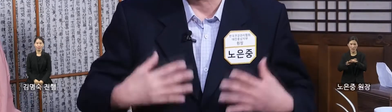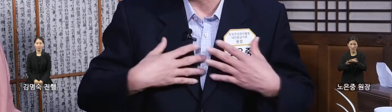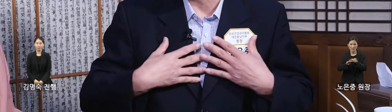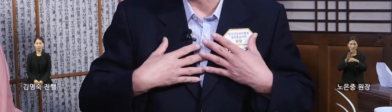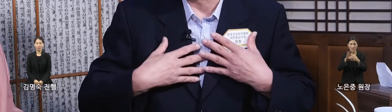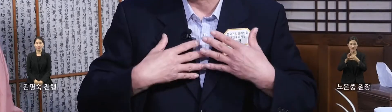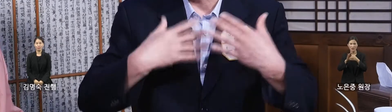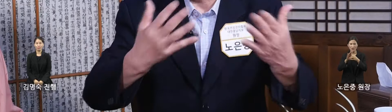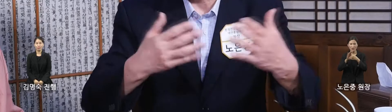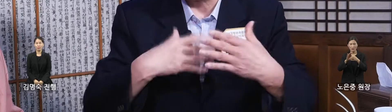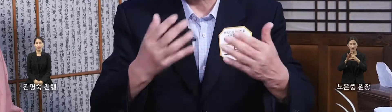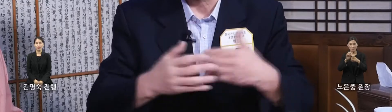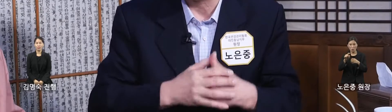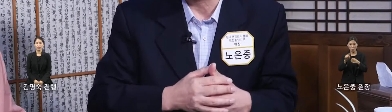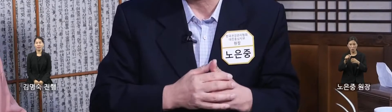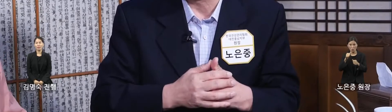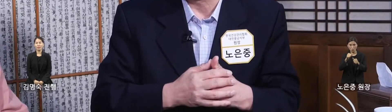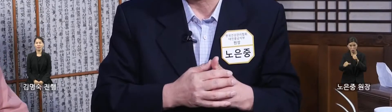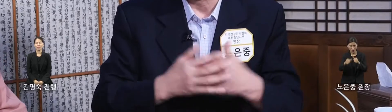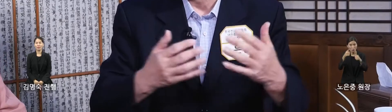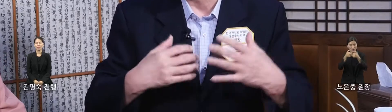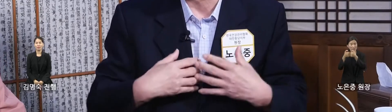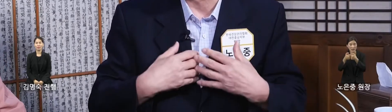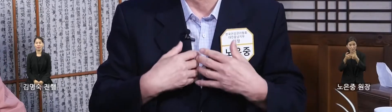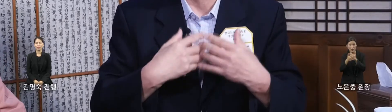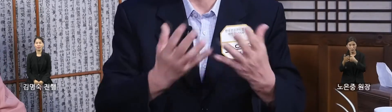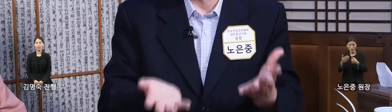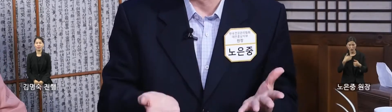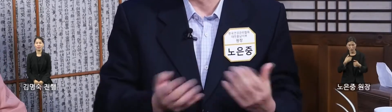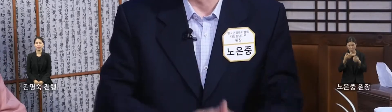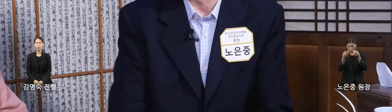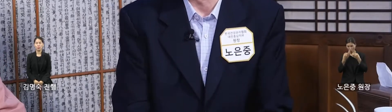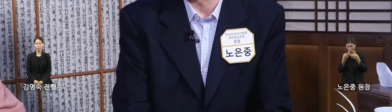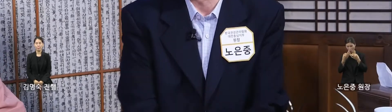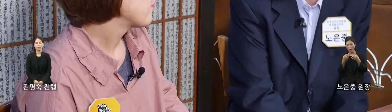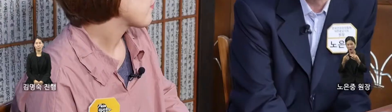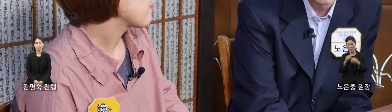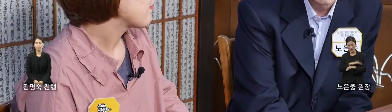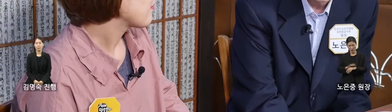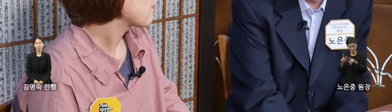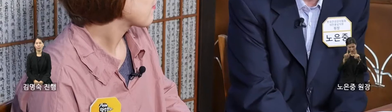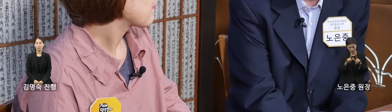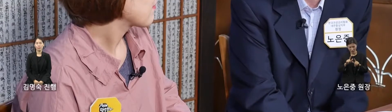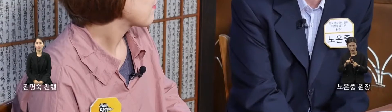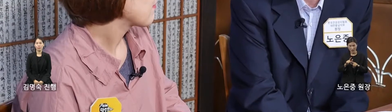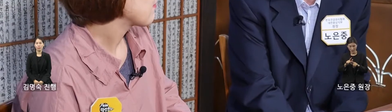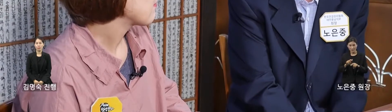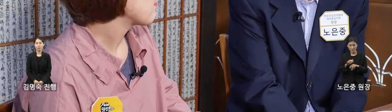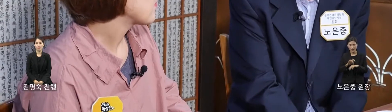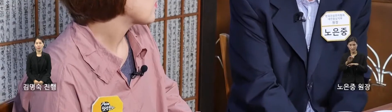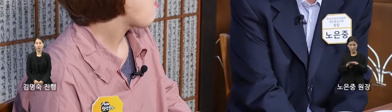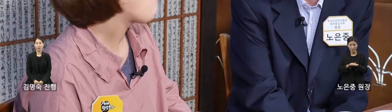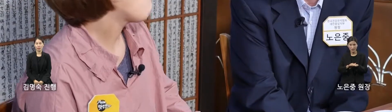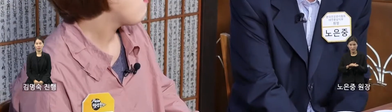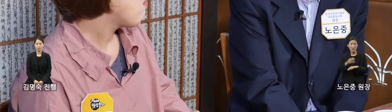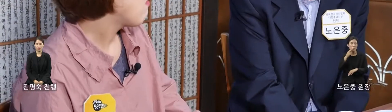모습은 저한테서도 이게 저랑 상담하시는 분들이 저한테 그걸 느낄 수가 있는 부분이기 때문에 예를 들자면 저는 담배를 한 번도